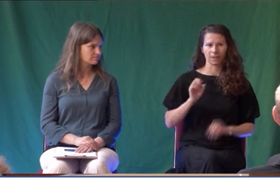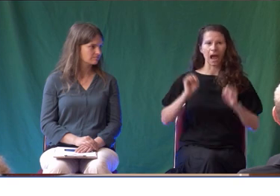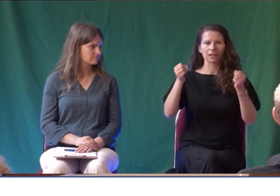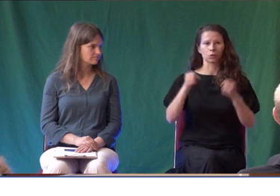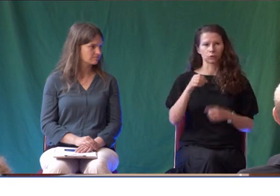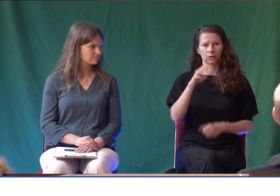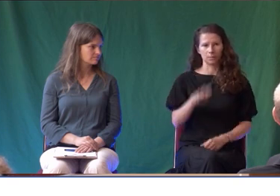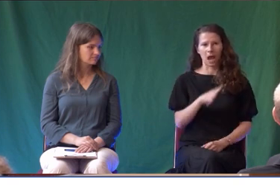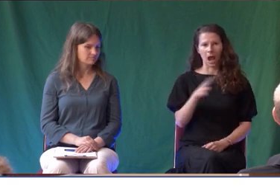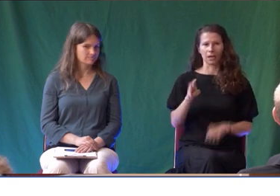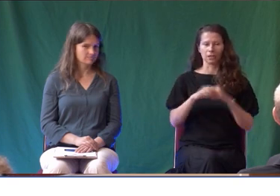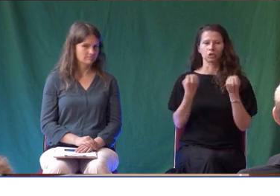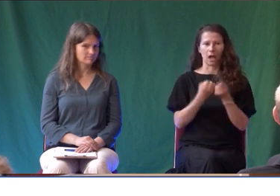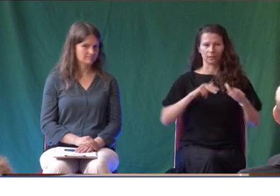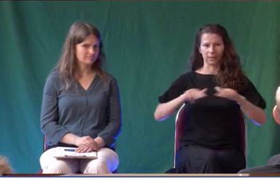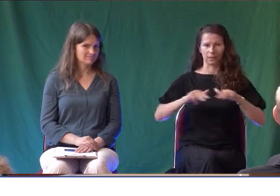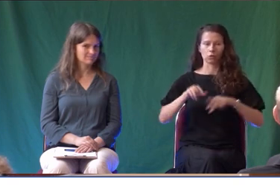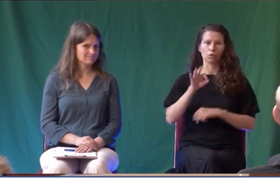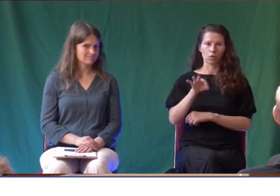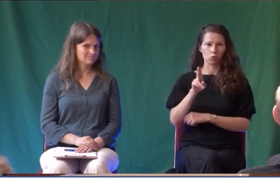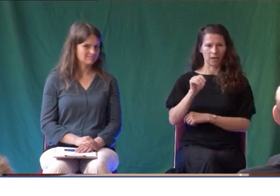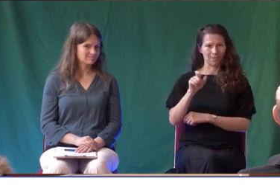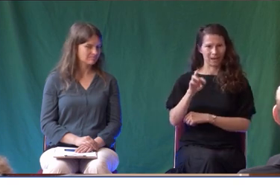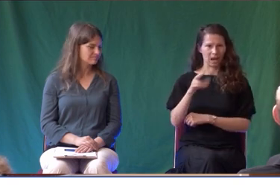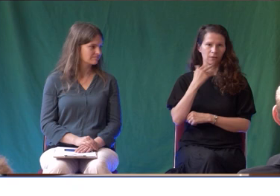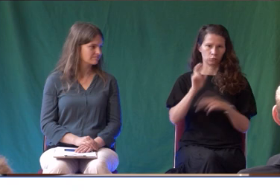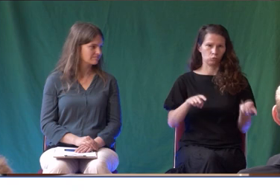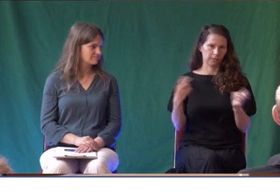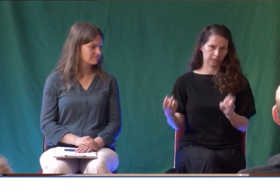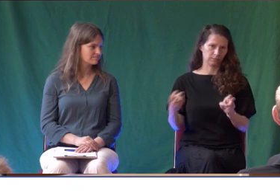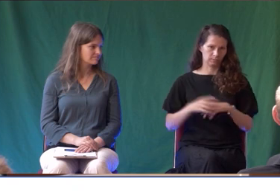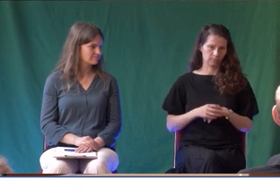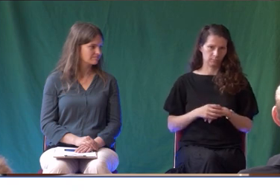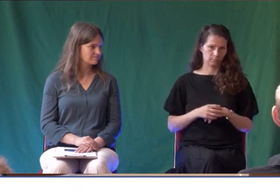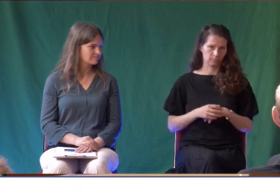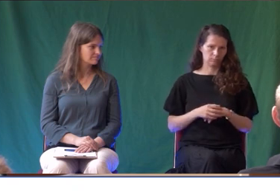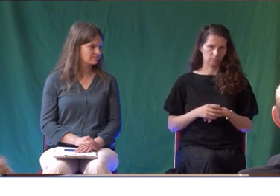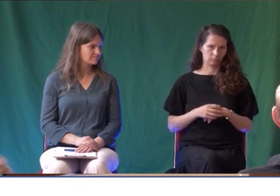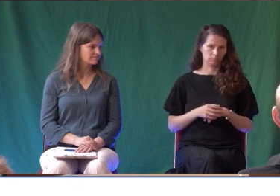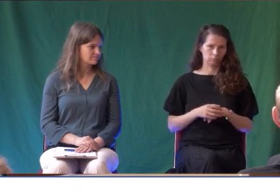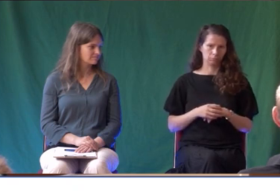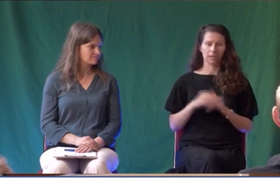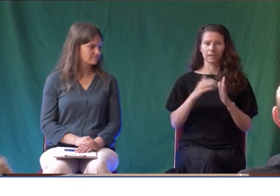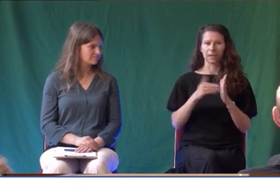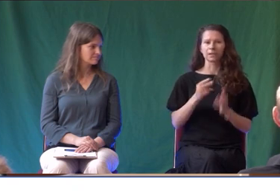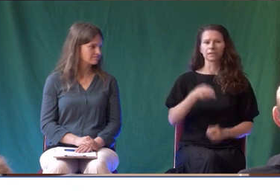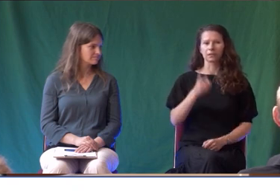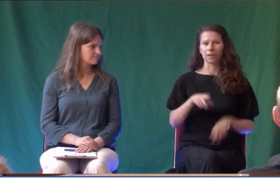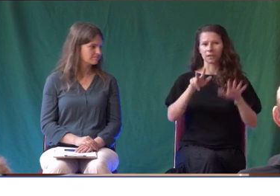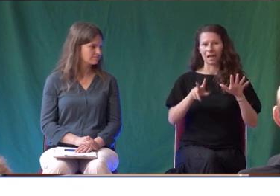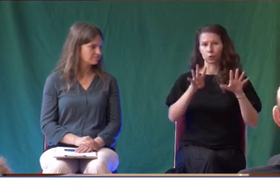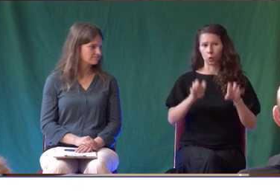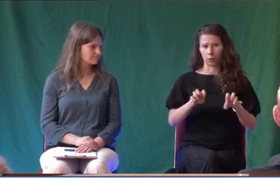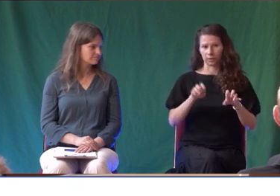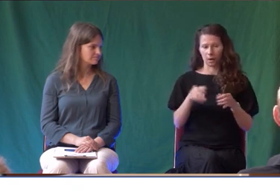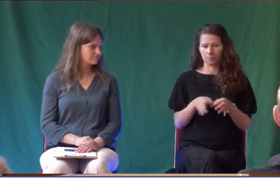aktionswanderstaatsregierung zur Umsetzung zu entbrag verweisen da gibt es nämlich auf Seite 298 die